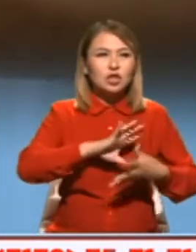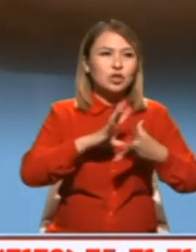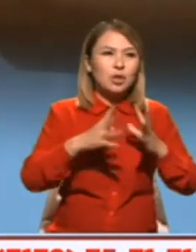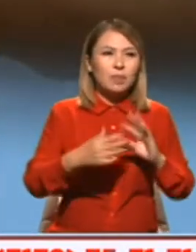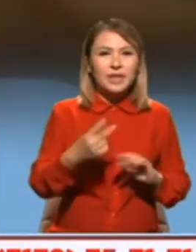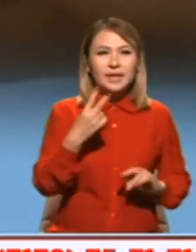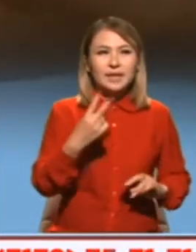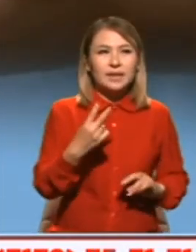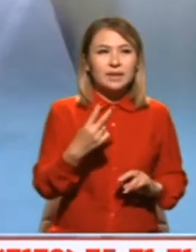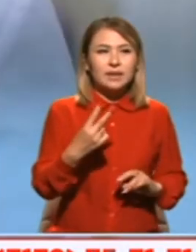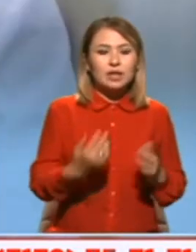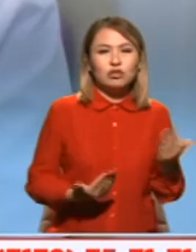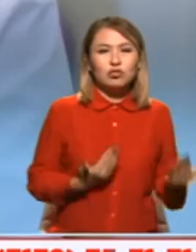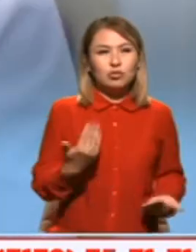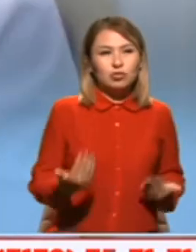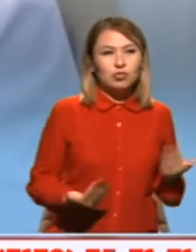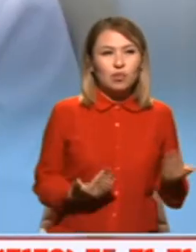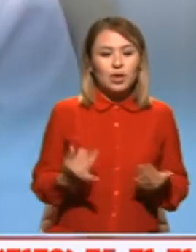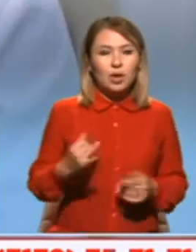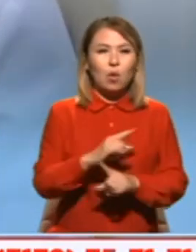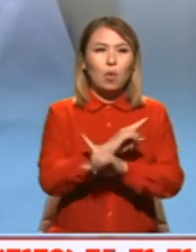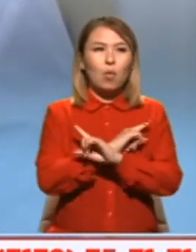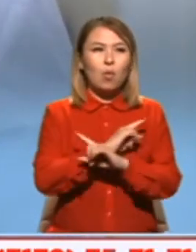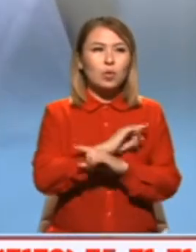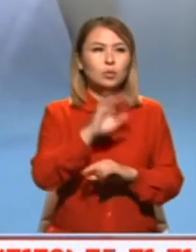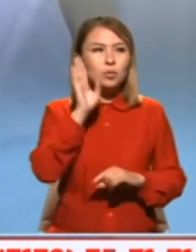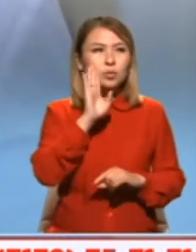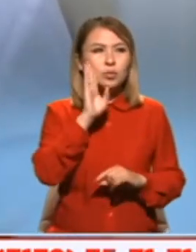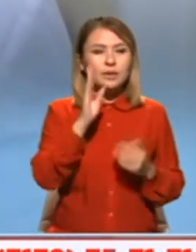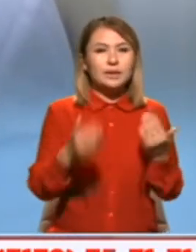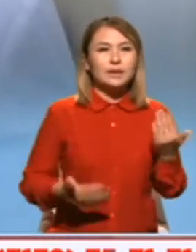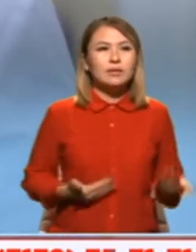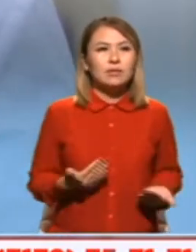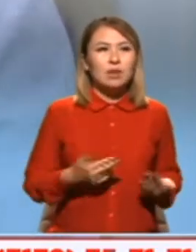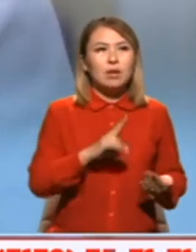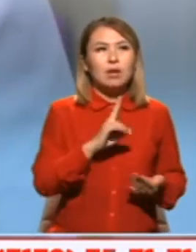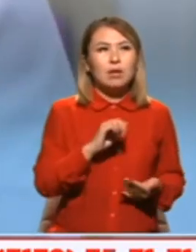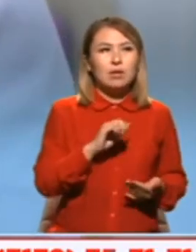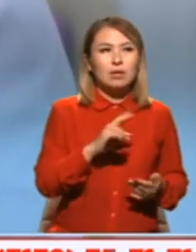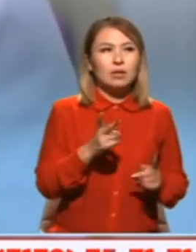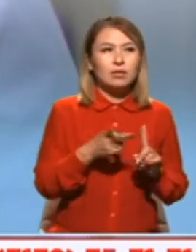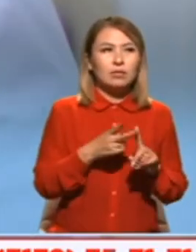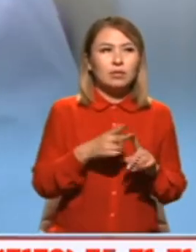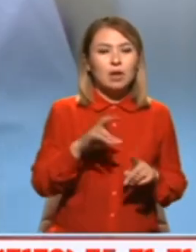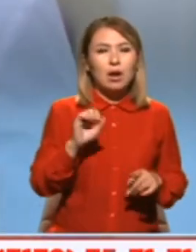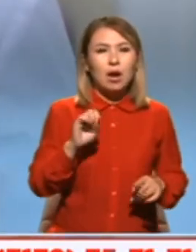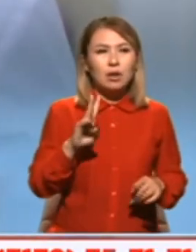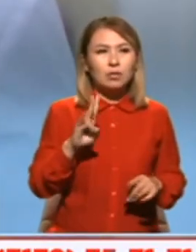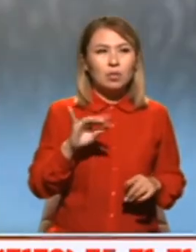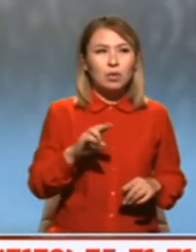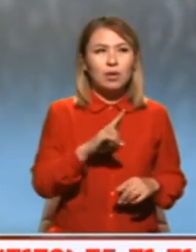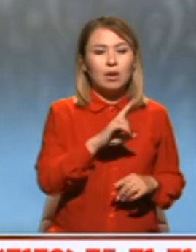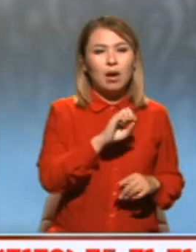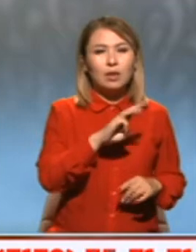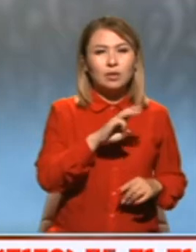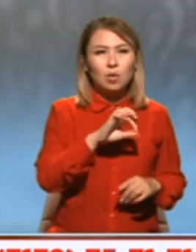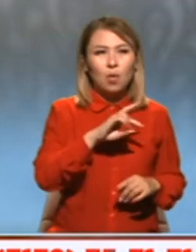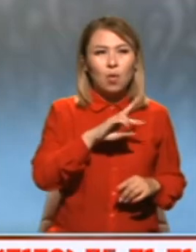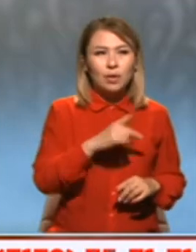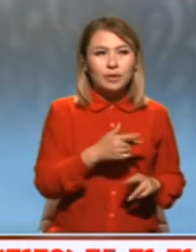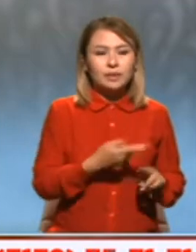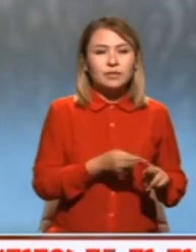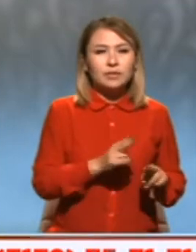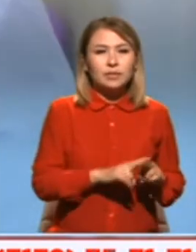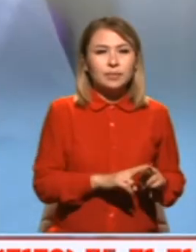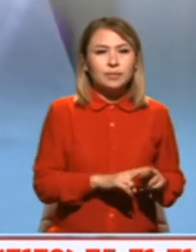екі түрі болады. Тірі су және өлі су деп аталады. Тірі су ол католит, өлі су анолит. Католитте pH 7